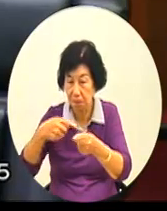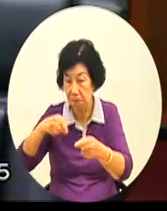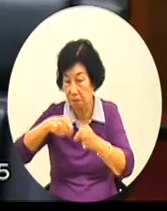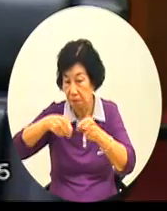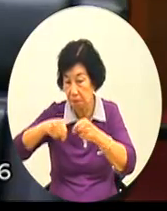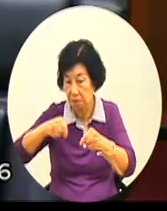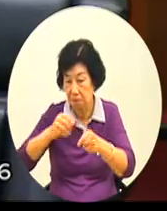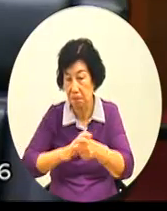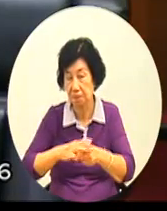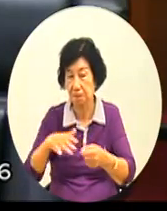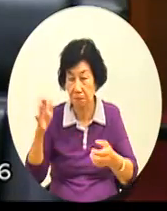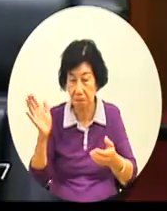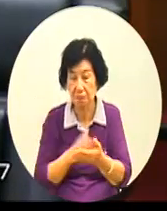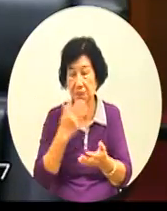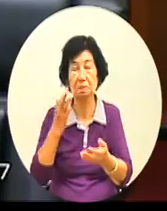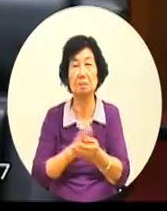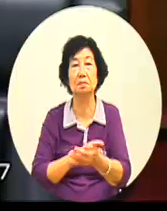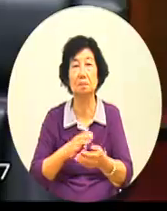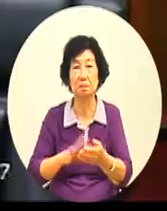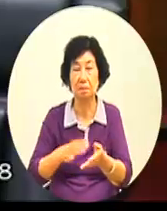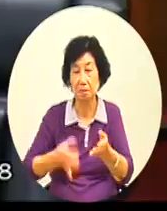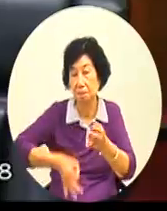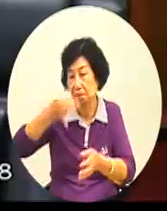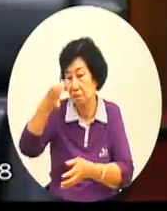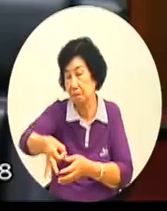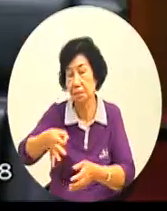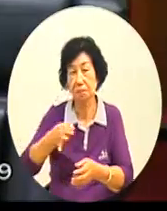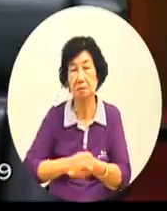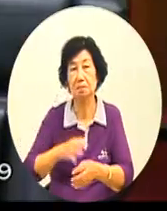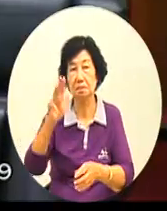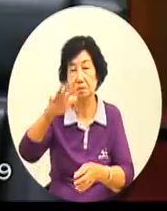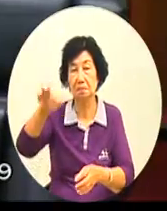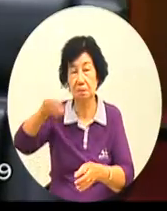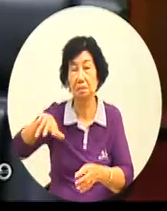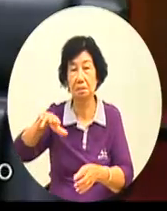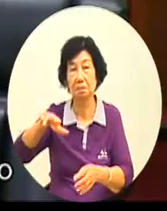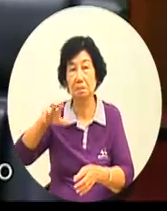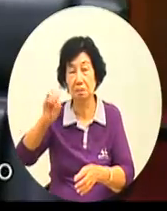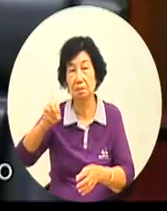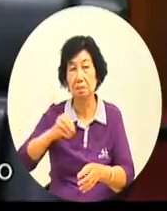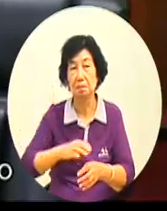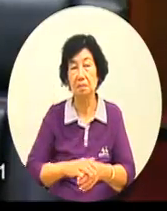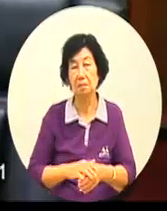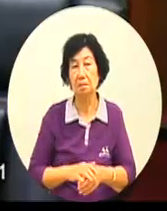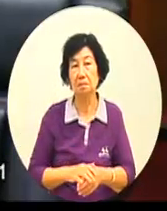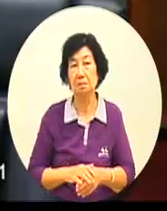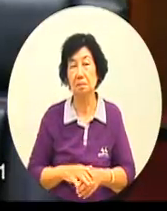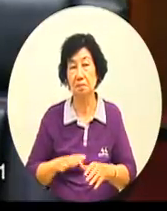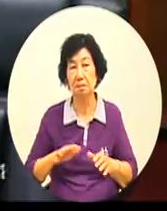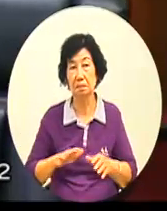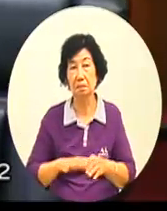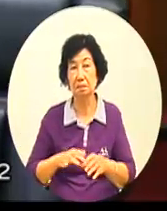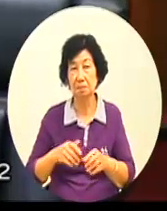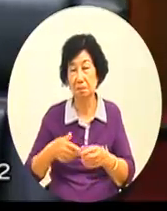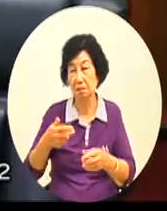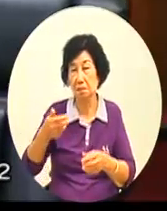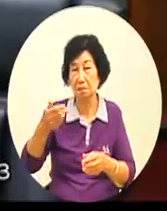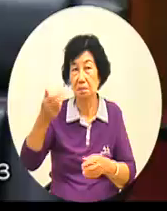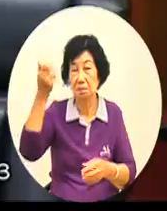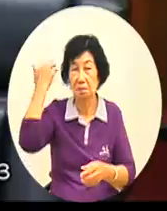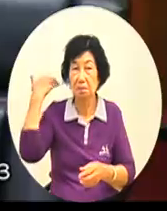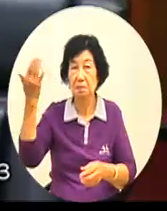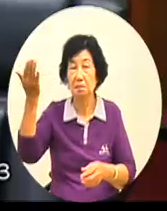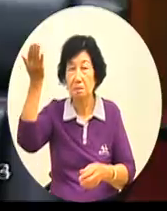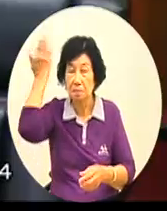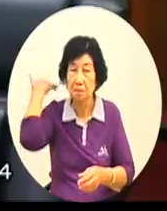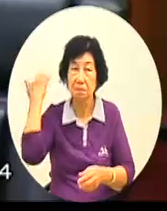回去了。这个经费，这个温泉是从我上任以来第一，从上一届以来一直到现在是我最